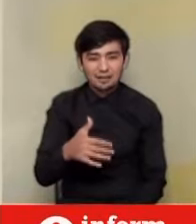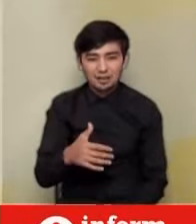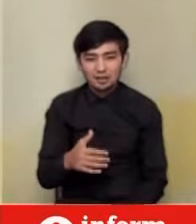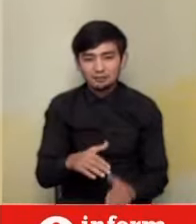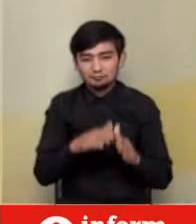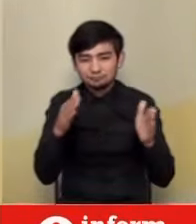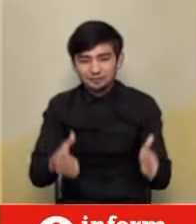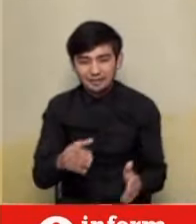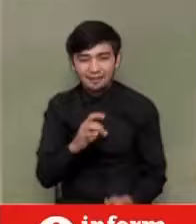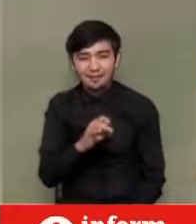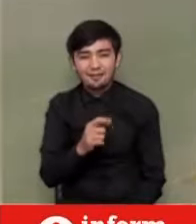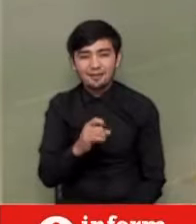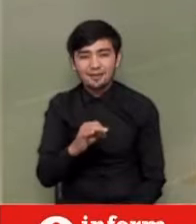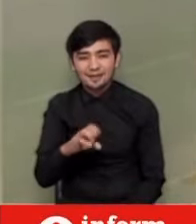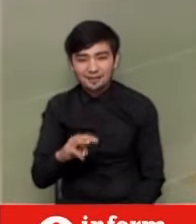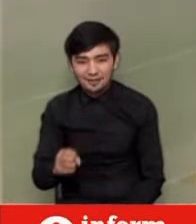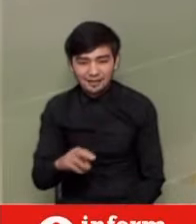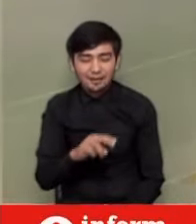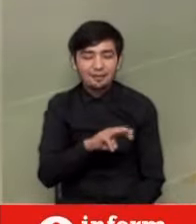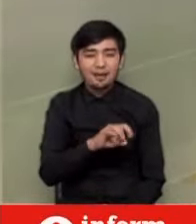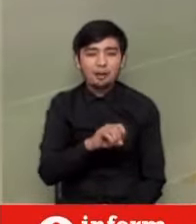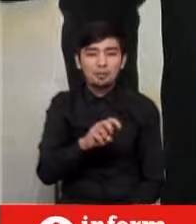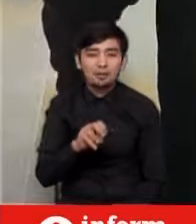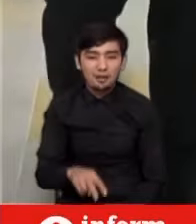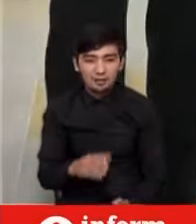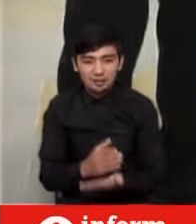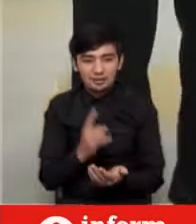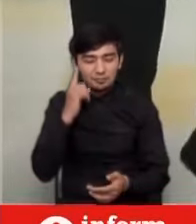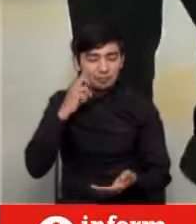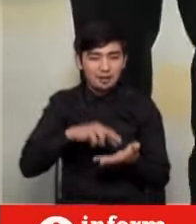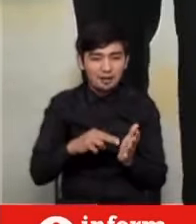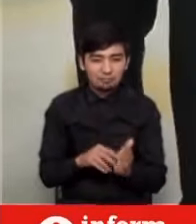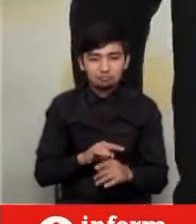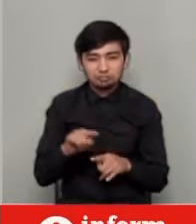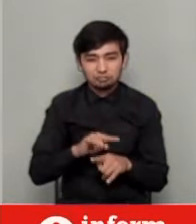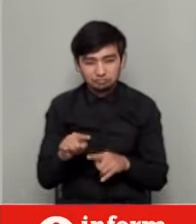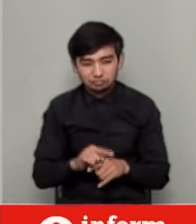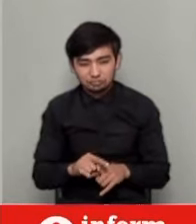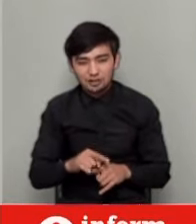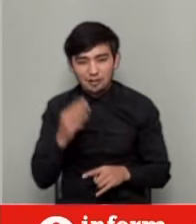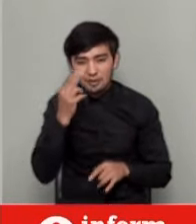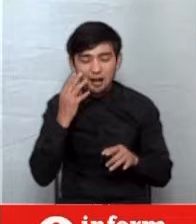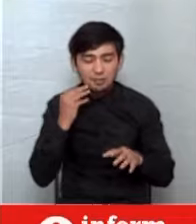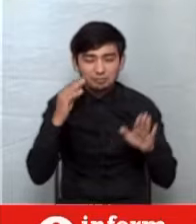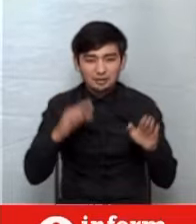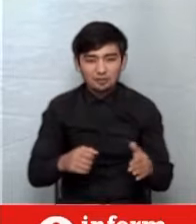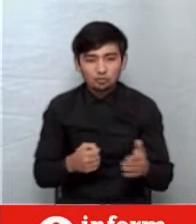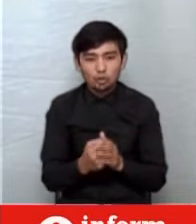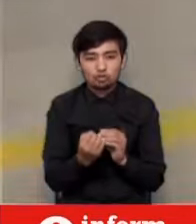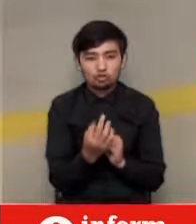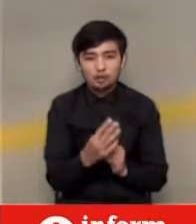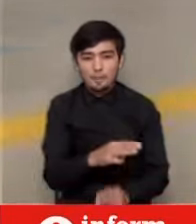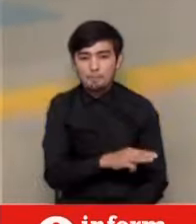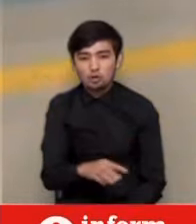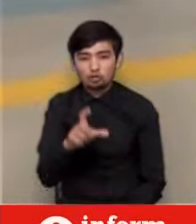с учётом обновления действующего терминала планируется что воздушная гавань Южной столицы сможет пропускать через себя до 14 млн